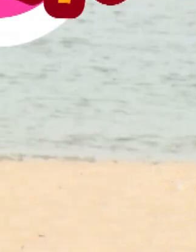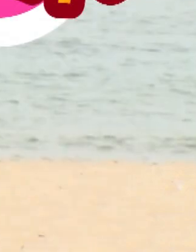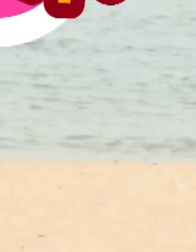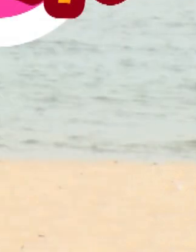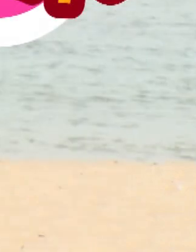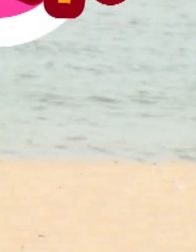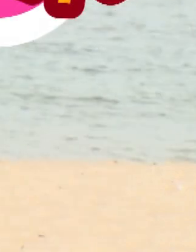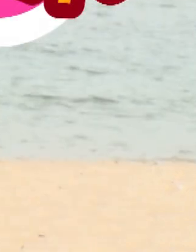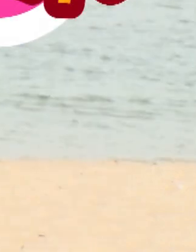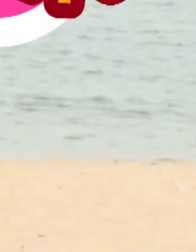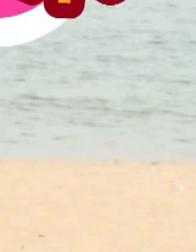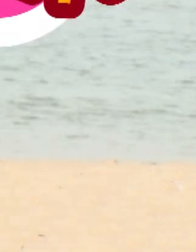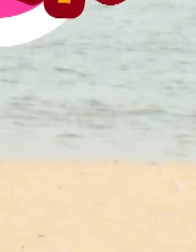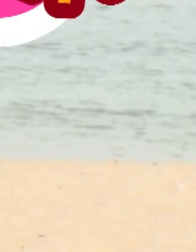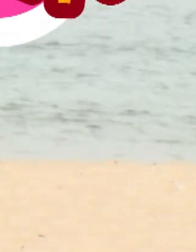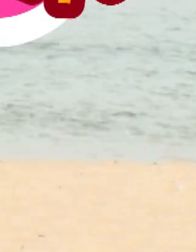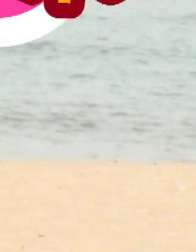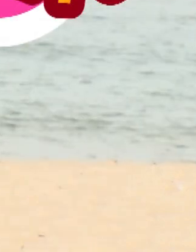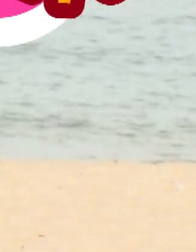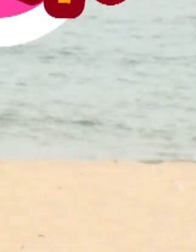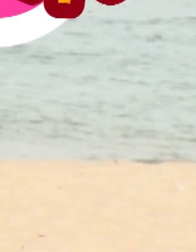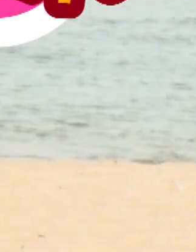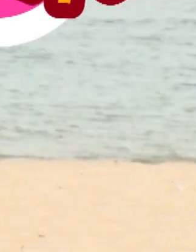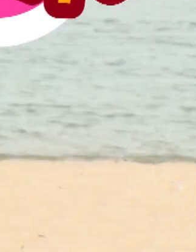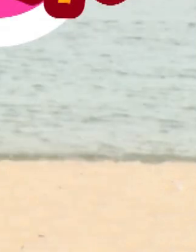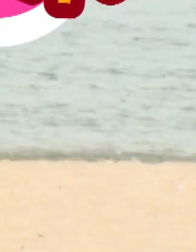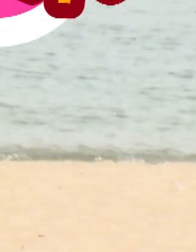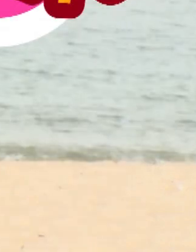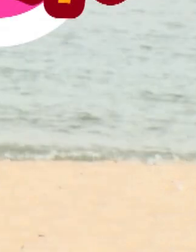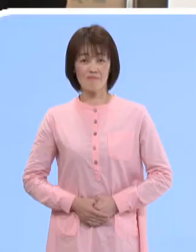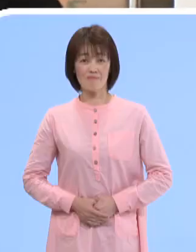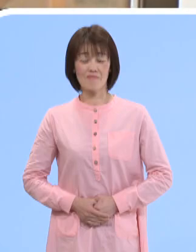今週の輝きさん。